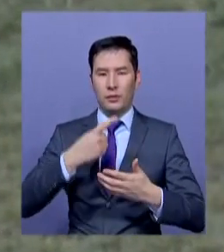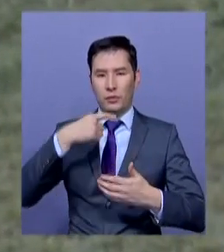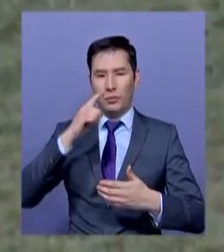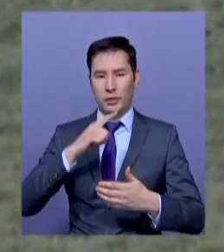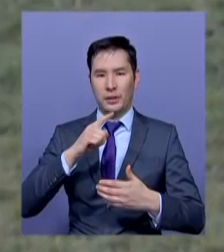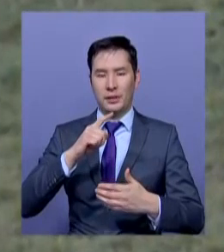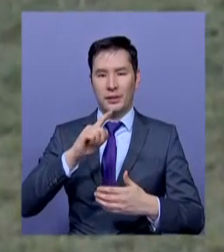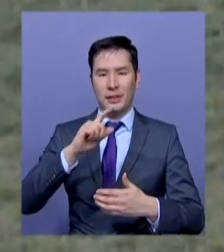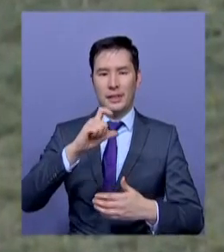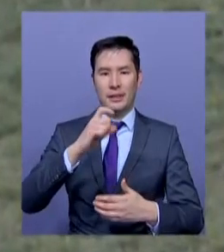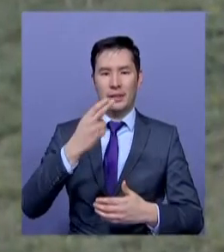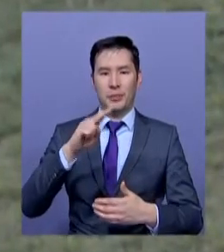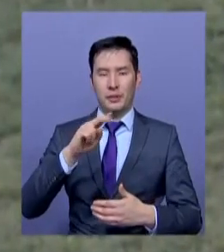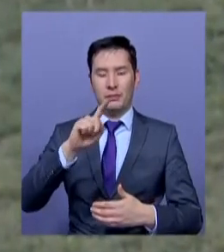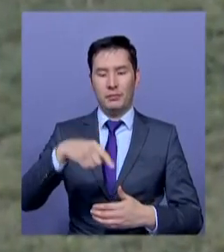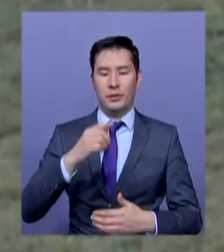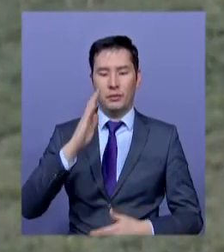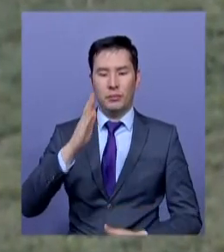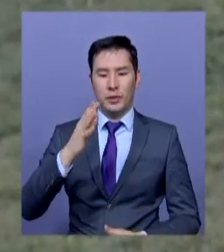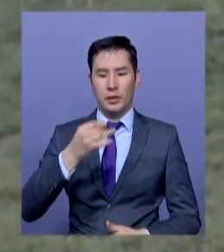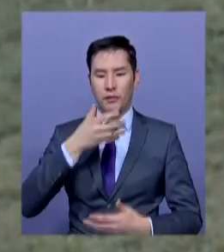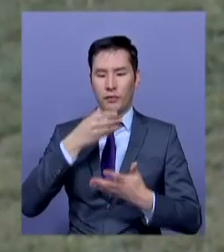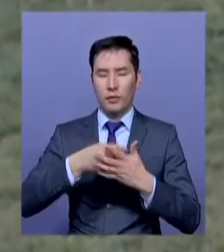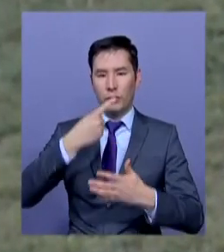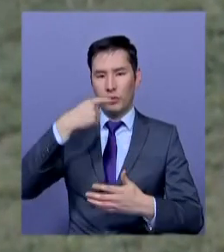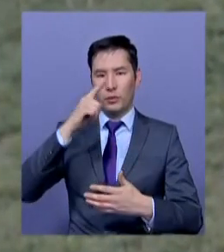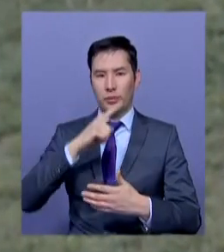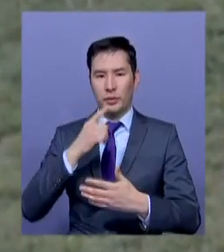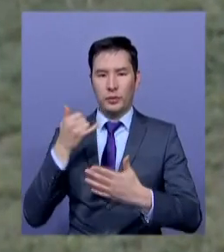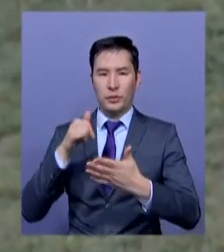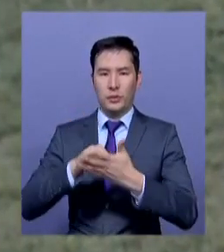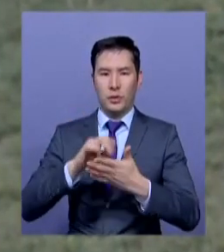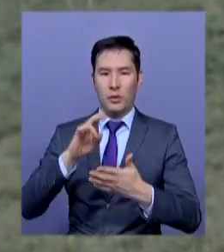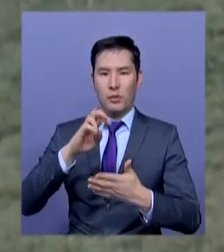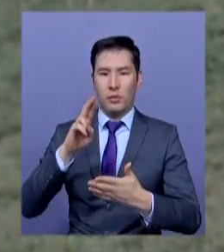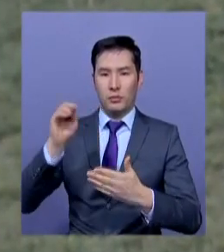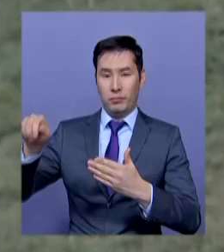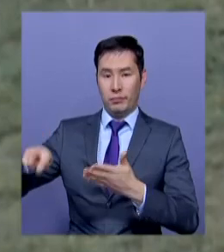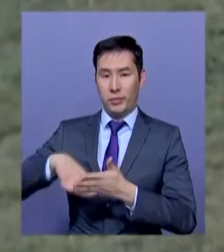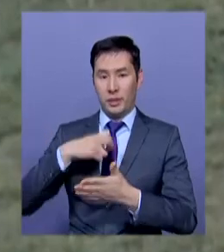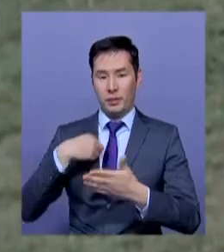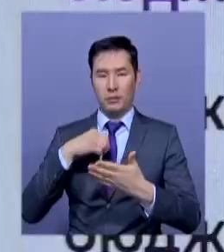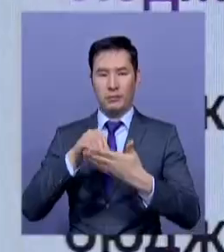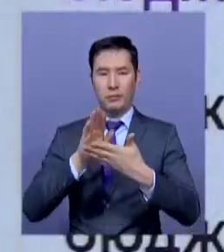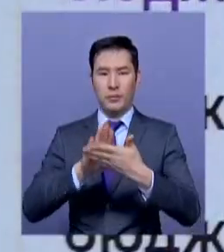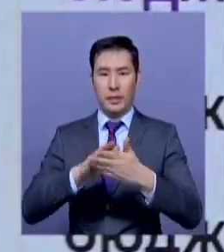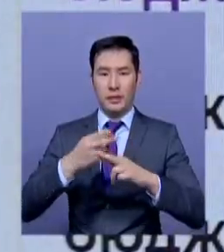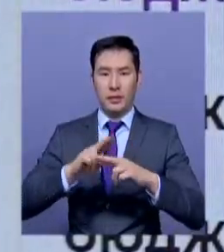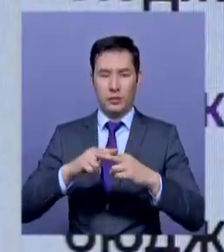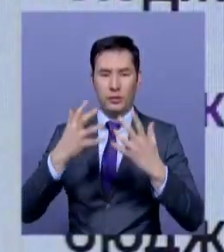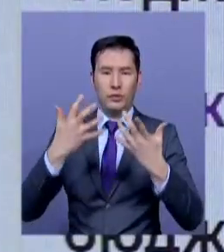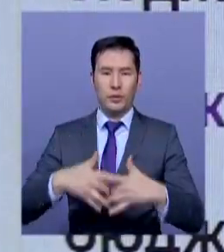сұрайды. Екеуінің бірін таңдап, кейін өзіңіздің телефон нөміріңізді енгізесіз. Келген кодты салған бойы дауыс саналады. Әр